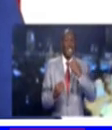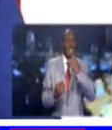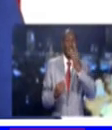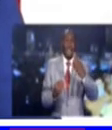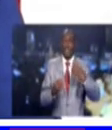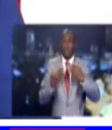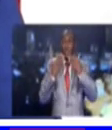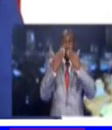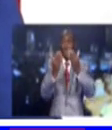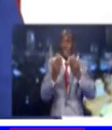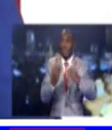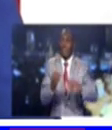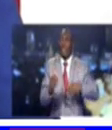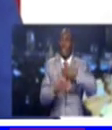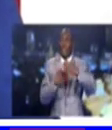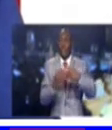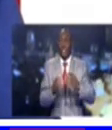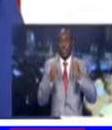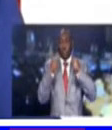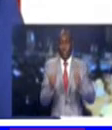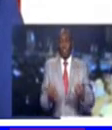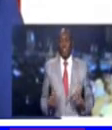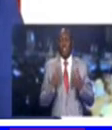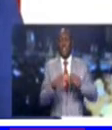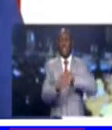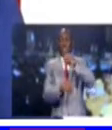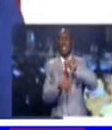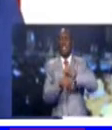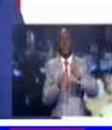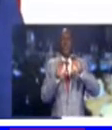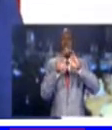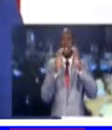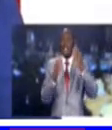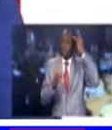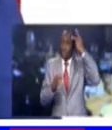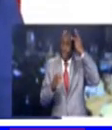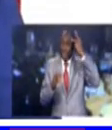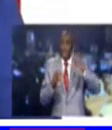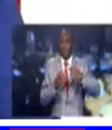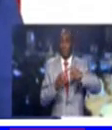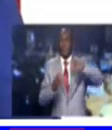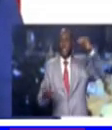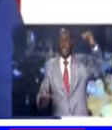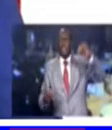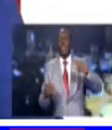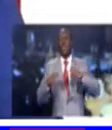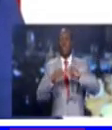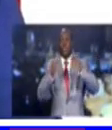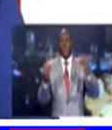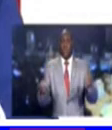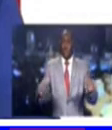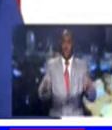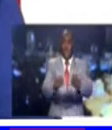ma gratitude à toutes les forces vives de la nation classe politique majorité et opposition